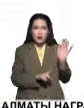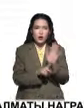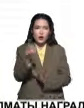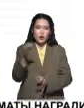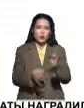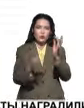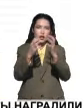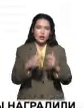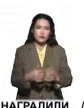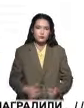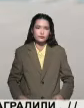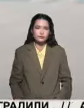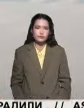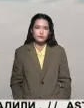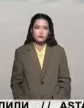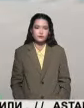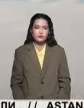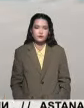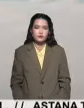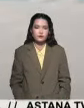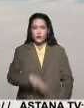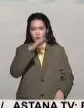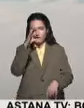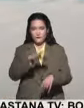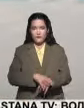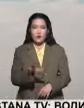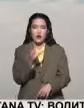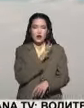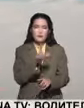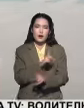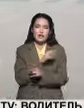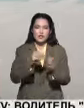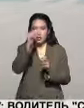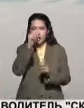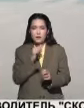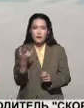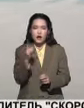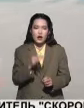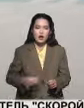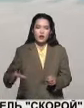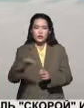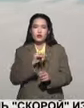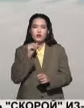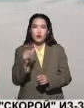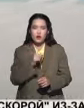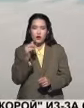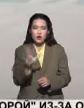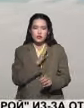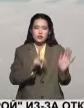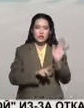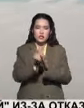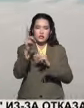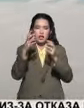начали досудебное расследование. По факту смерти 10-месячного ребенка в Кустанайской областной детской больнице полиция начала